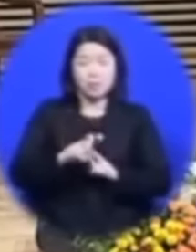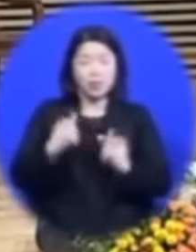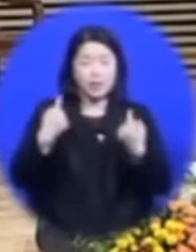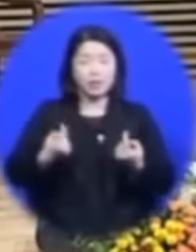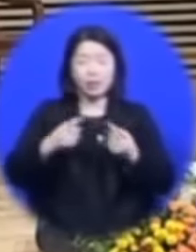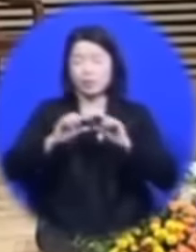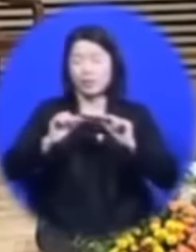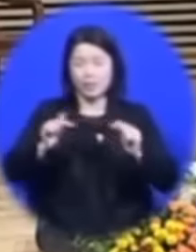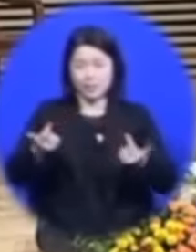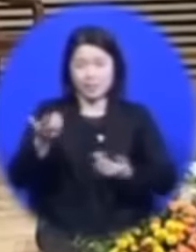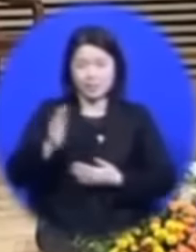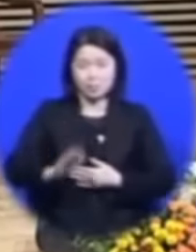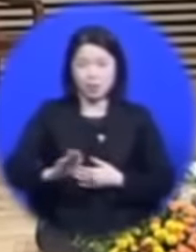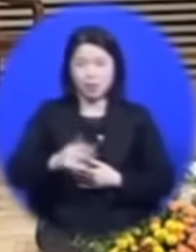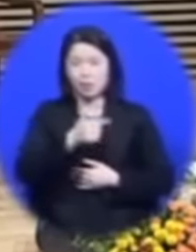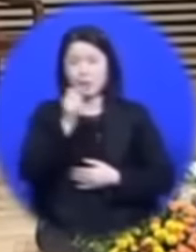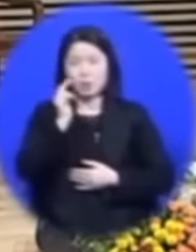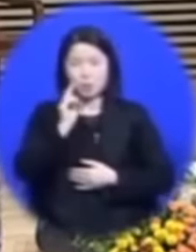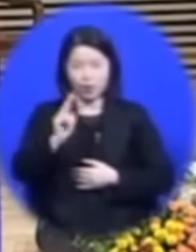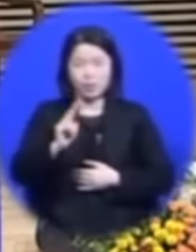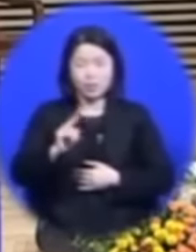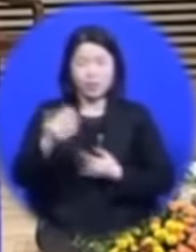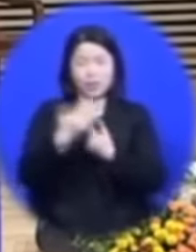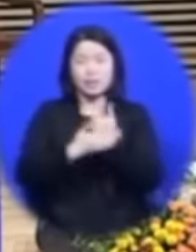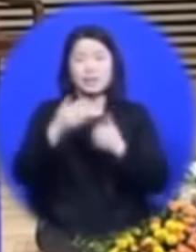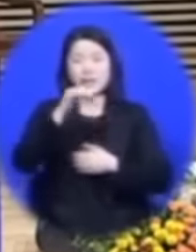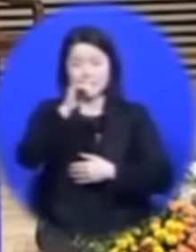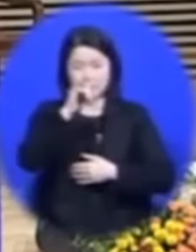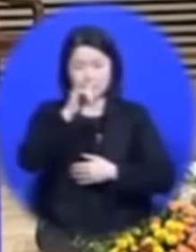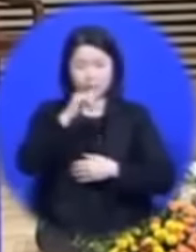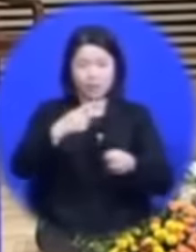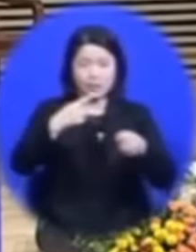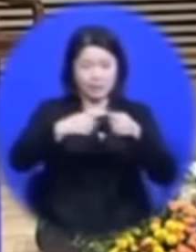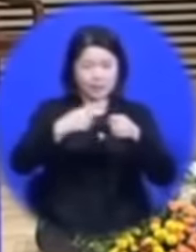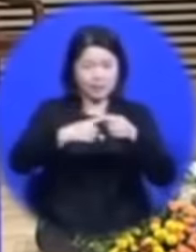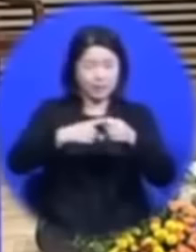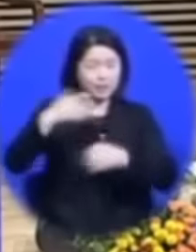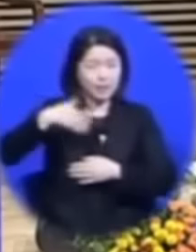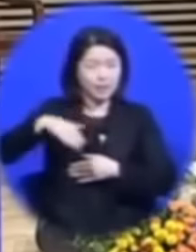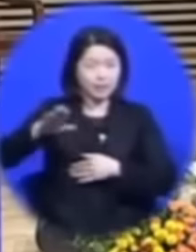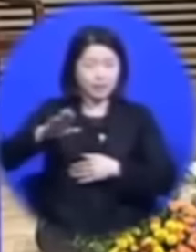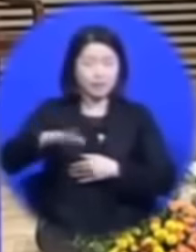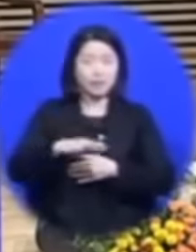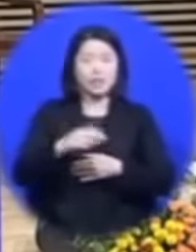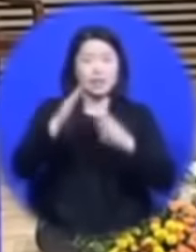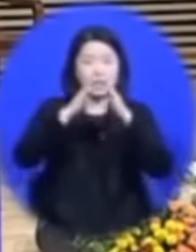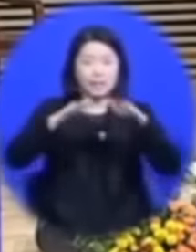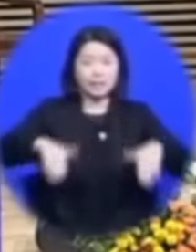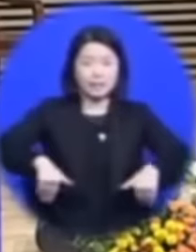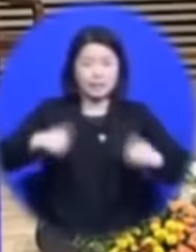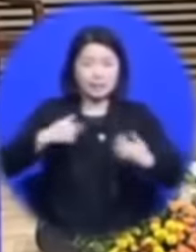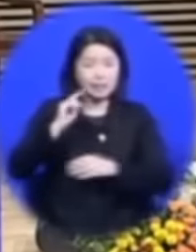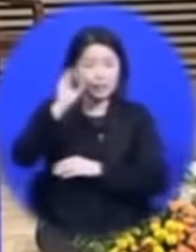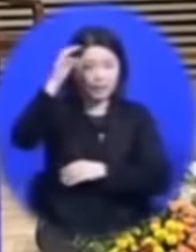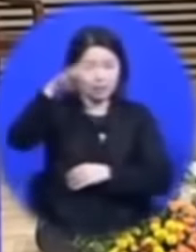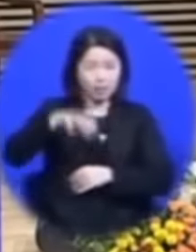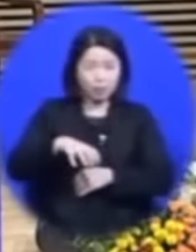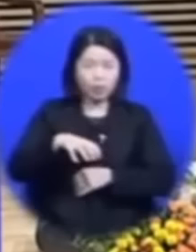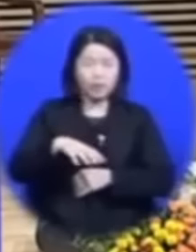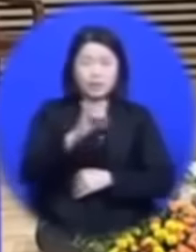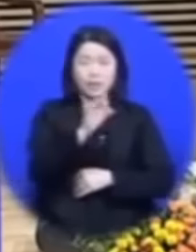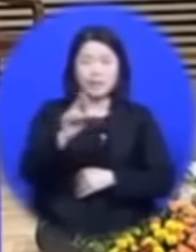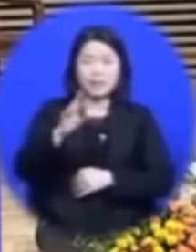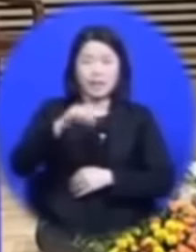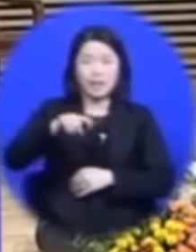굉장한 은혜가 있었습니다. 첫째 날 갔었던 야월교회, 전남 영광에 있는